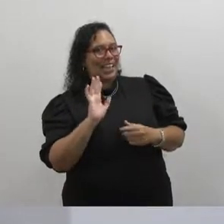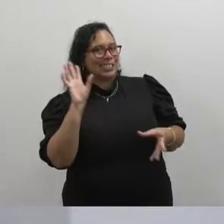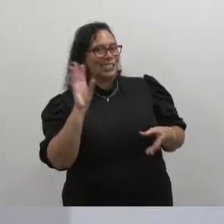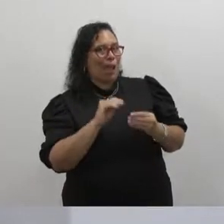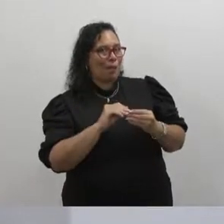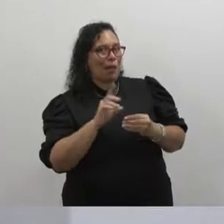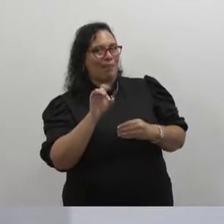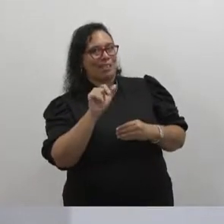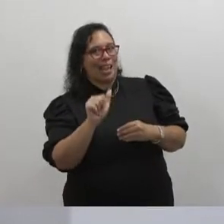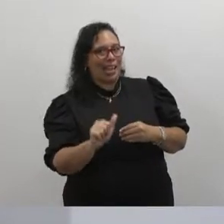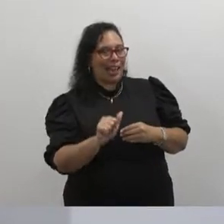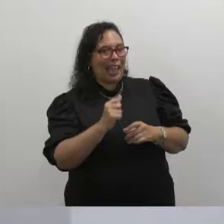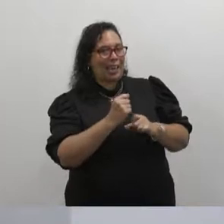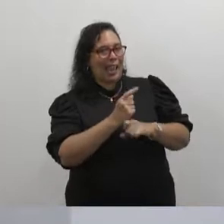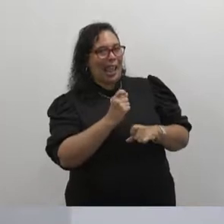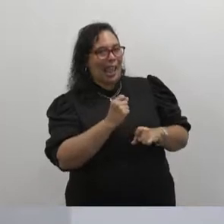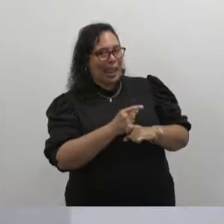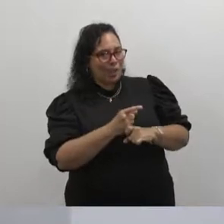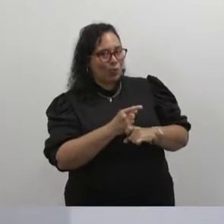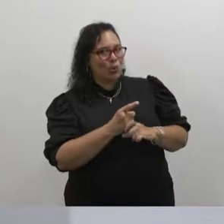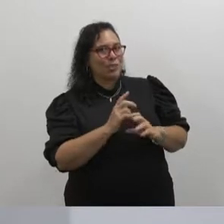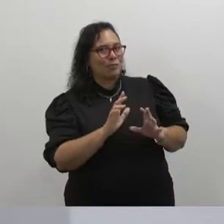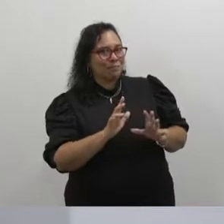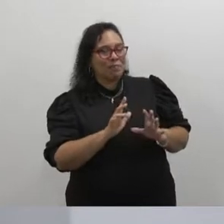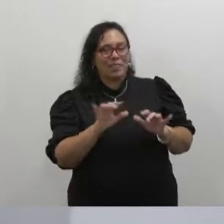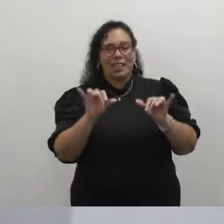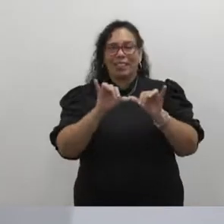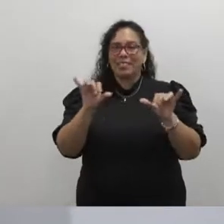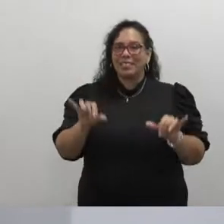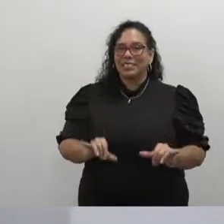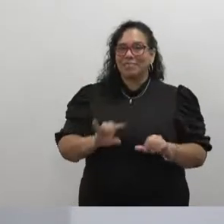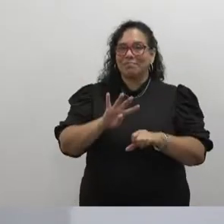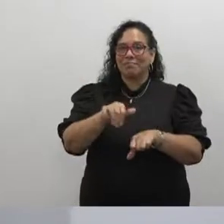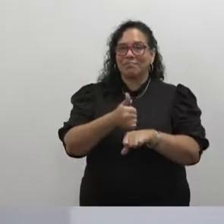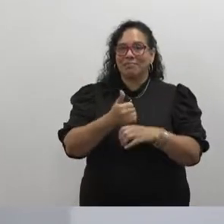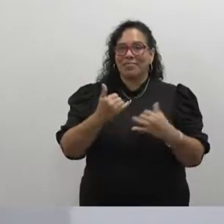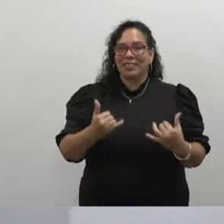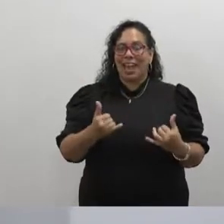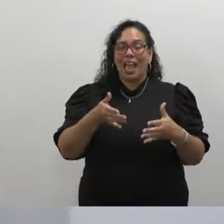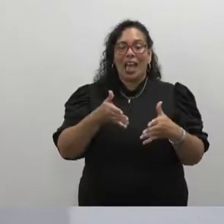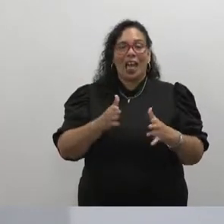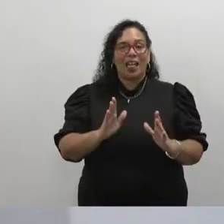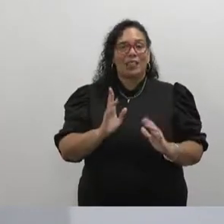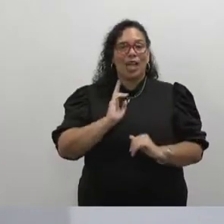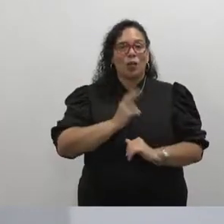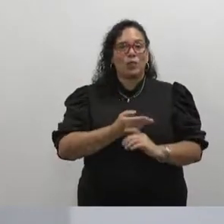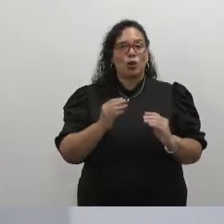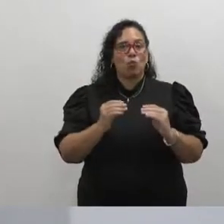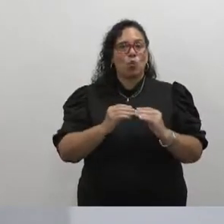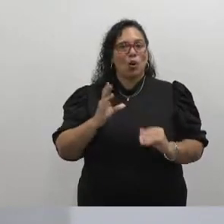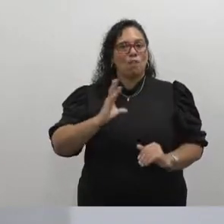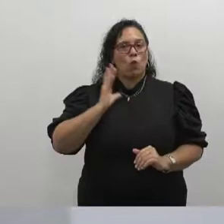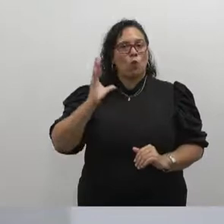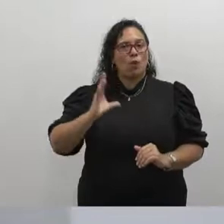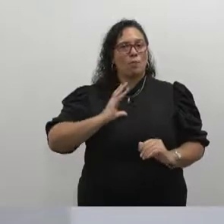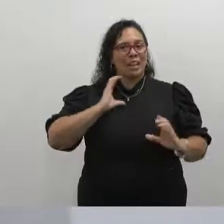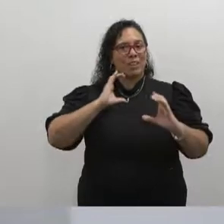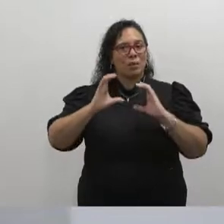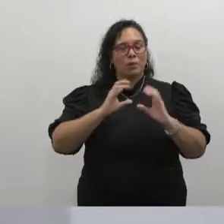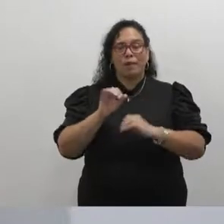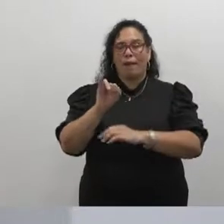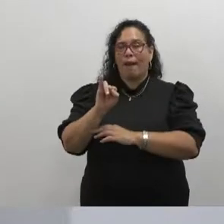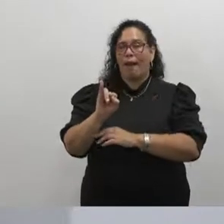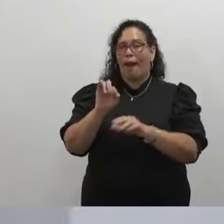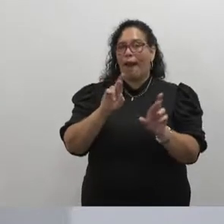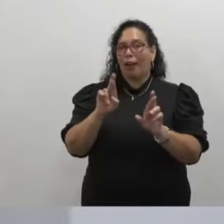chụp bây xe ông bùi cầm bí tình hình này để tha ca tình hình này đã chia sẵn khai bớt chụp bây xe ca vị phía tam bạch trạch